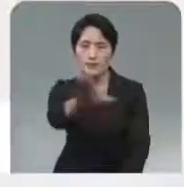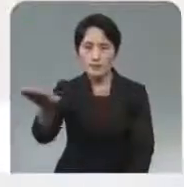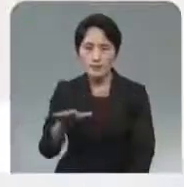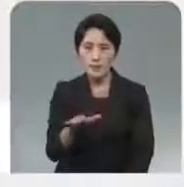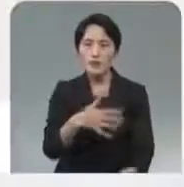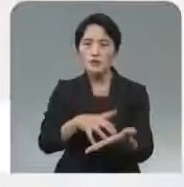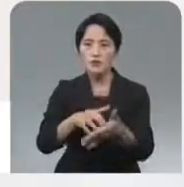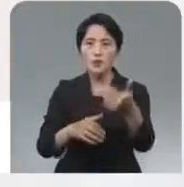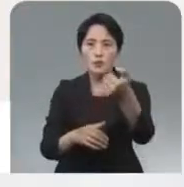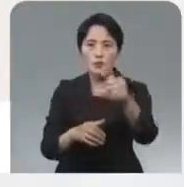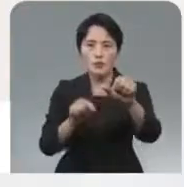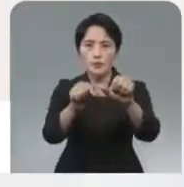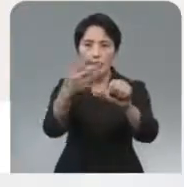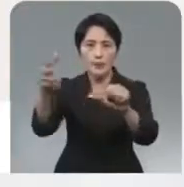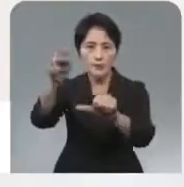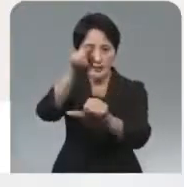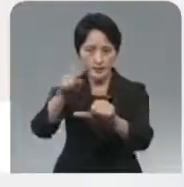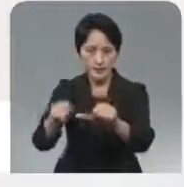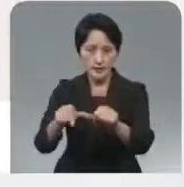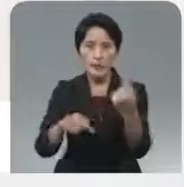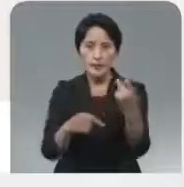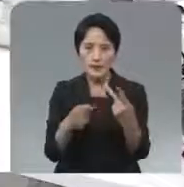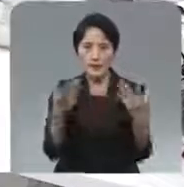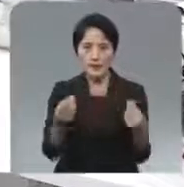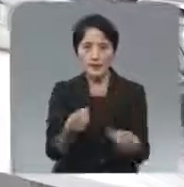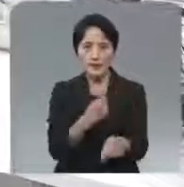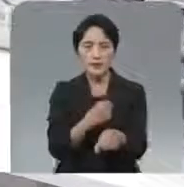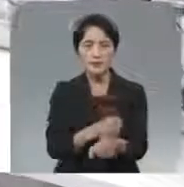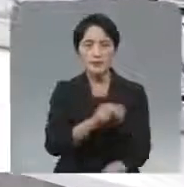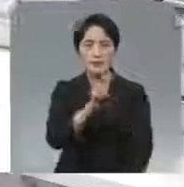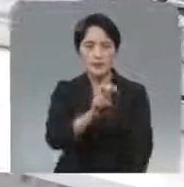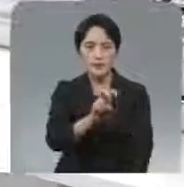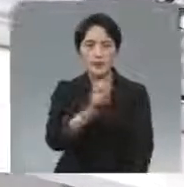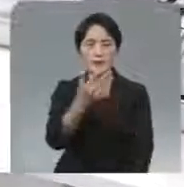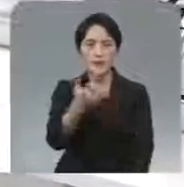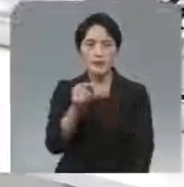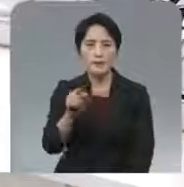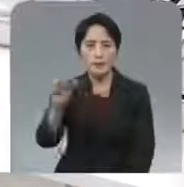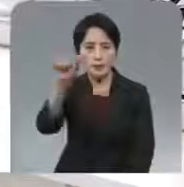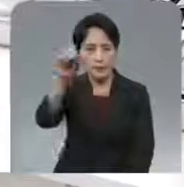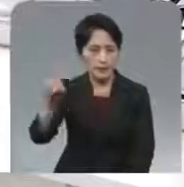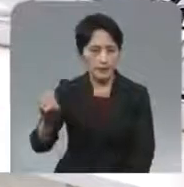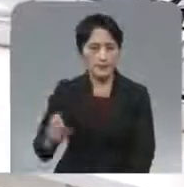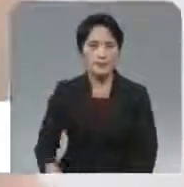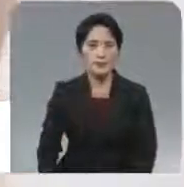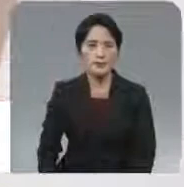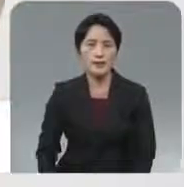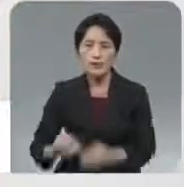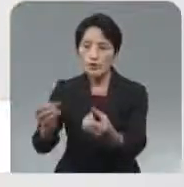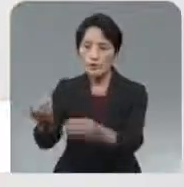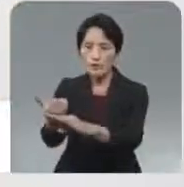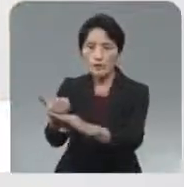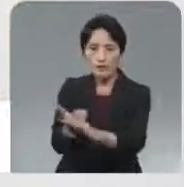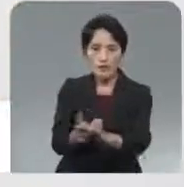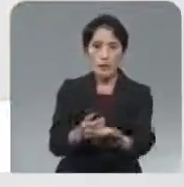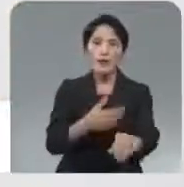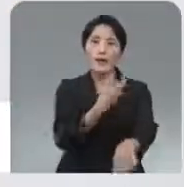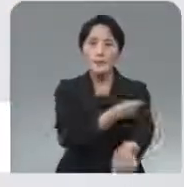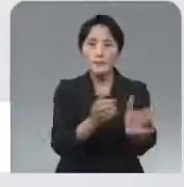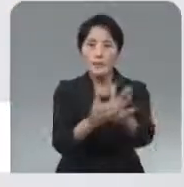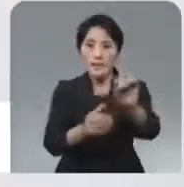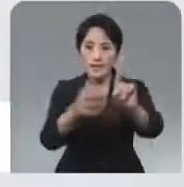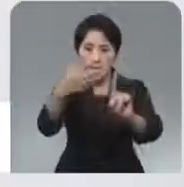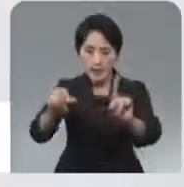flambée de cas de qovu 19 lors des vacances d'été à ce jour 50 5,8 pour cent de la population ont reçu une première dose